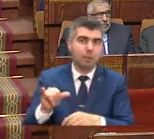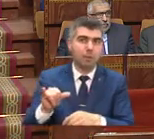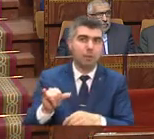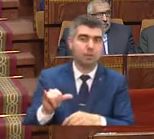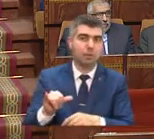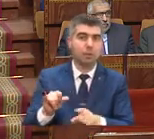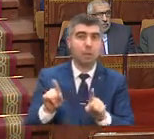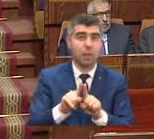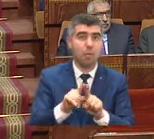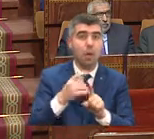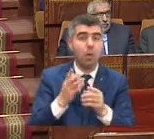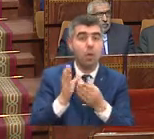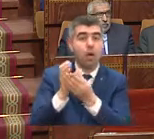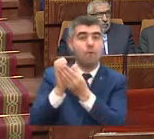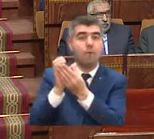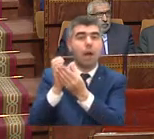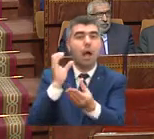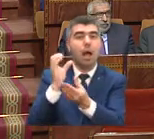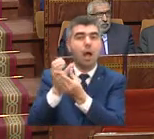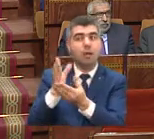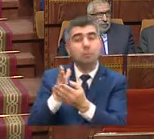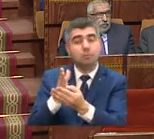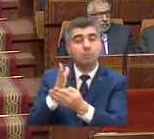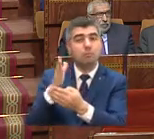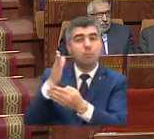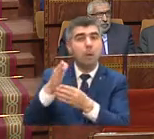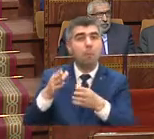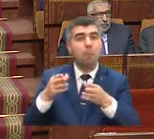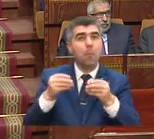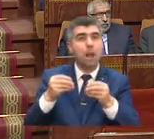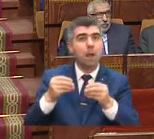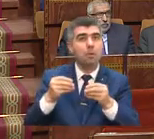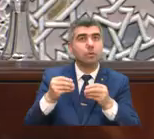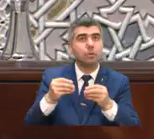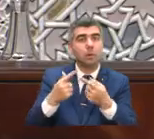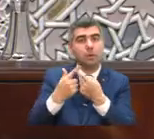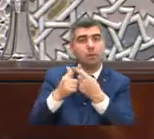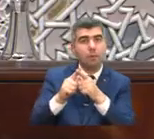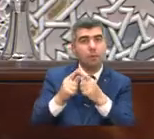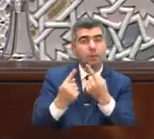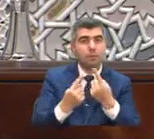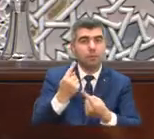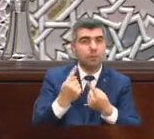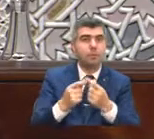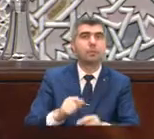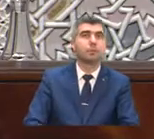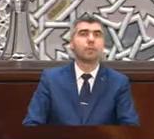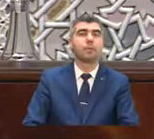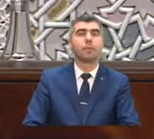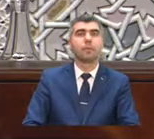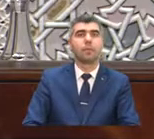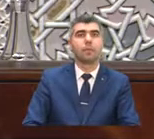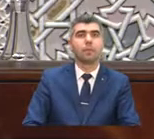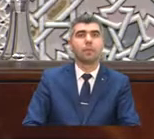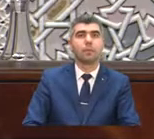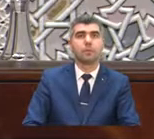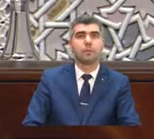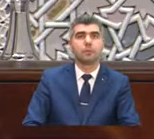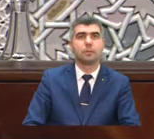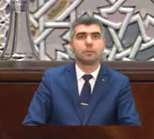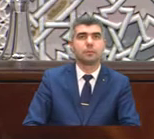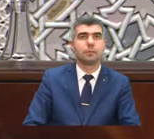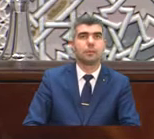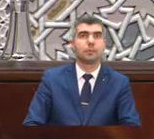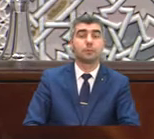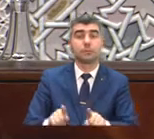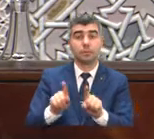شدوا حافله وغادي يخرجوا من مراكش، معناها في غيمشوا. شكرا. غيمشوا الوحده من الحواضر الكبرى. شكرا. هل